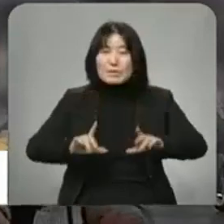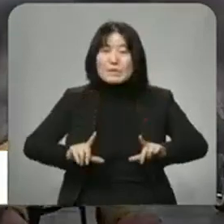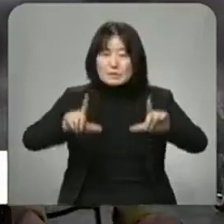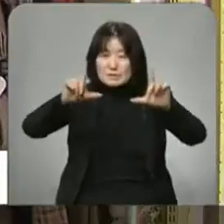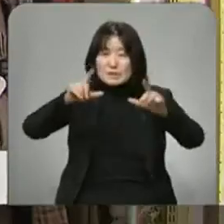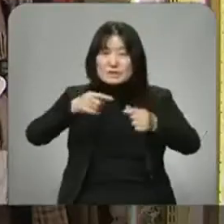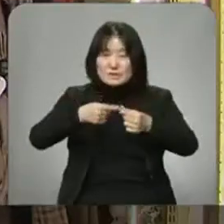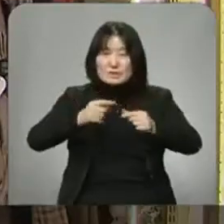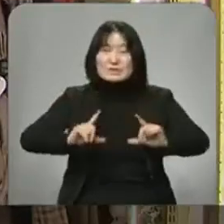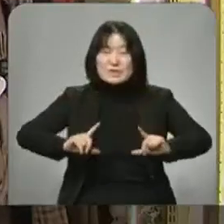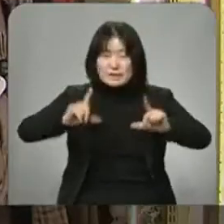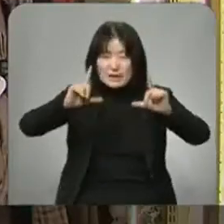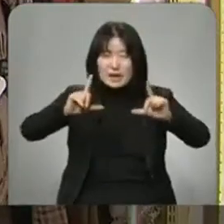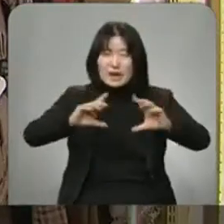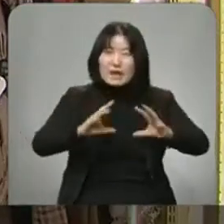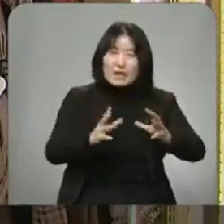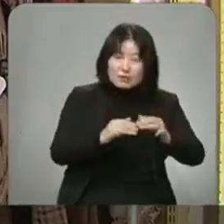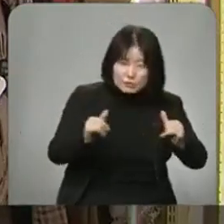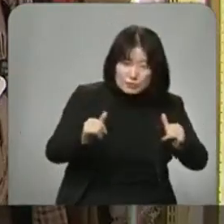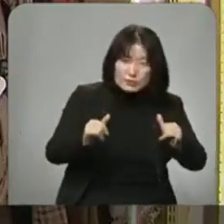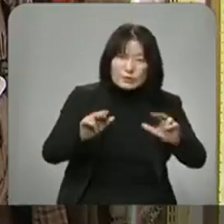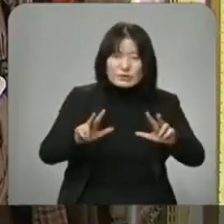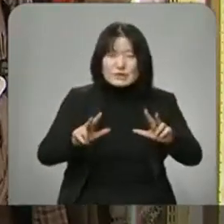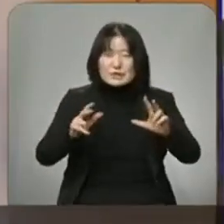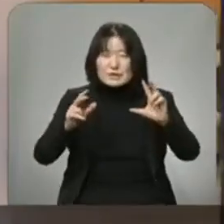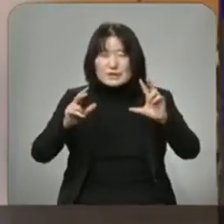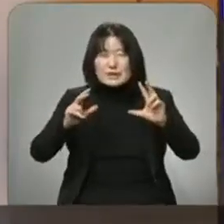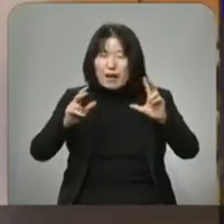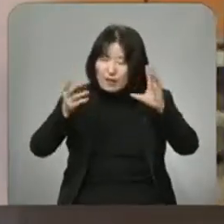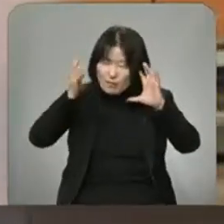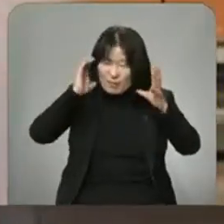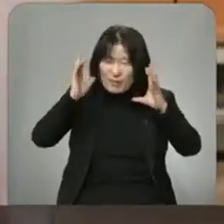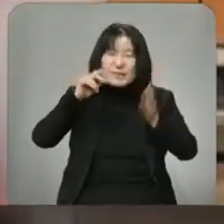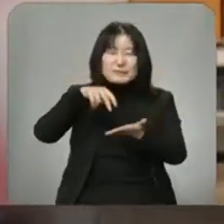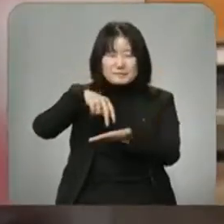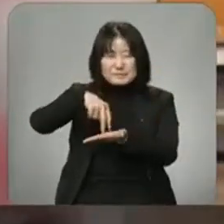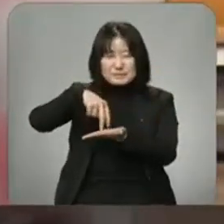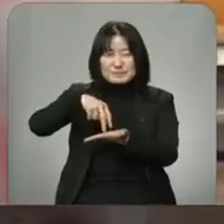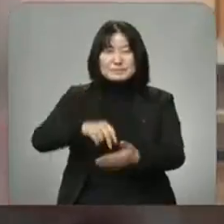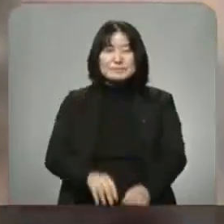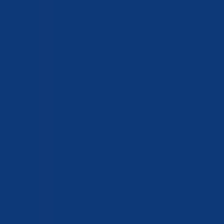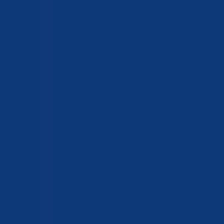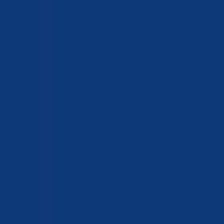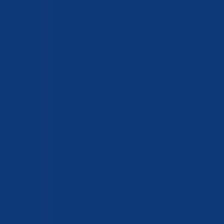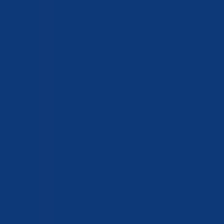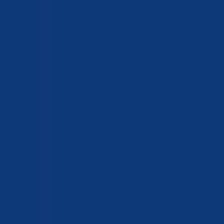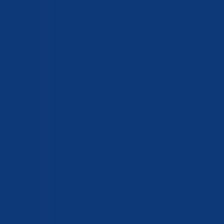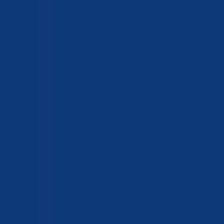국민들도 아직은 혼란스러운 모습이었습니다. KBS 뉴스 조희연입니다.